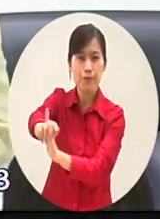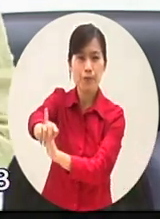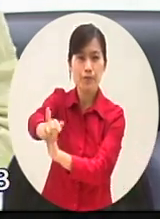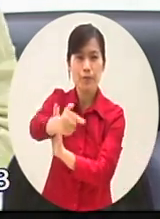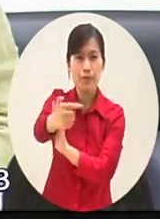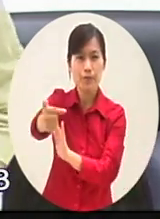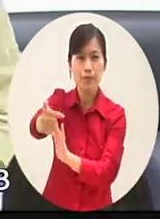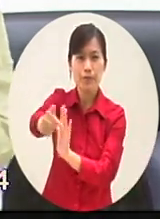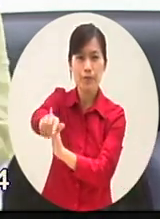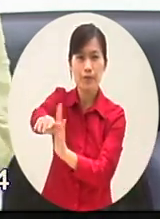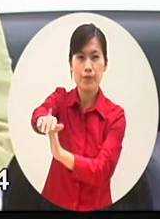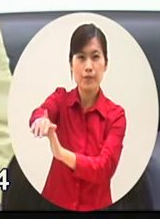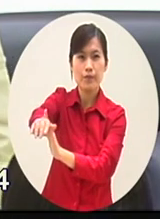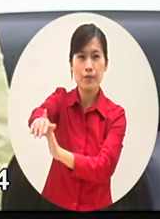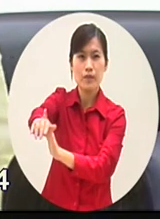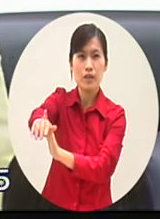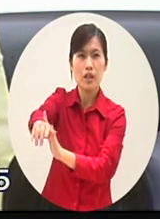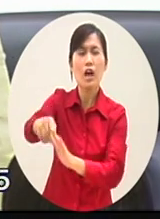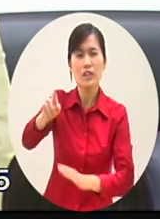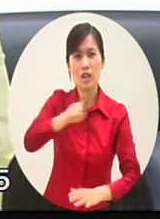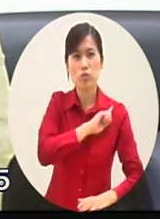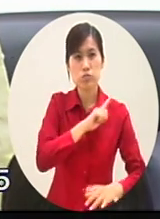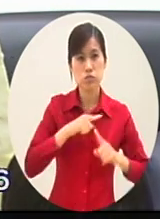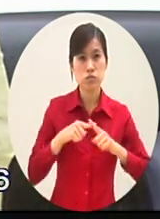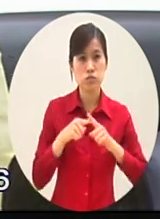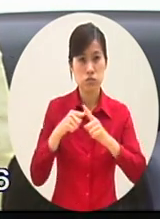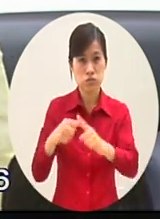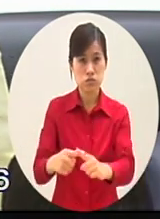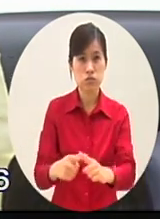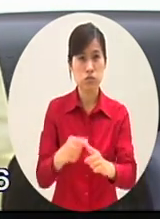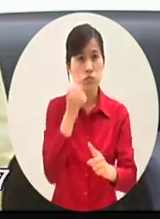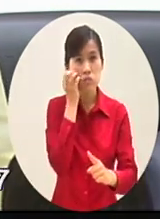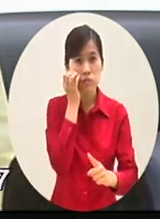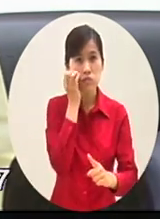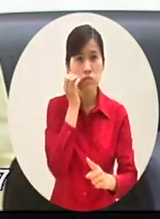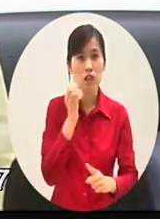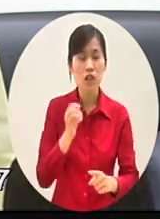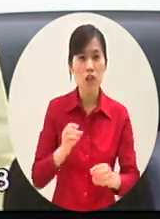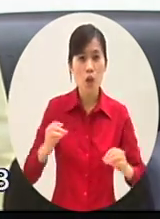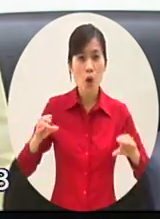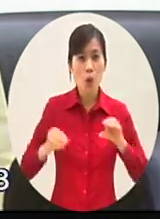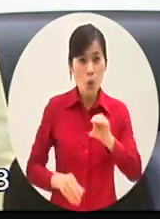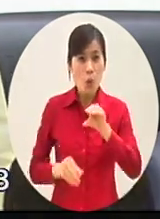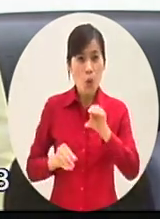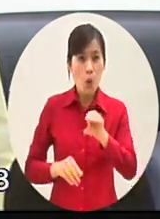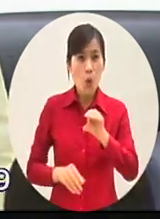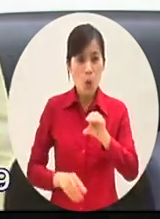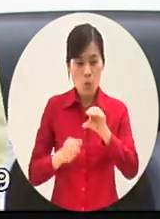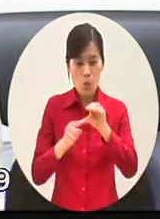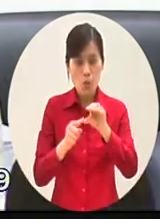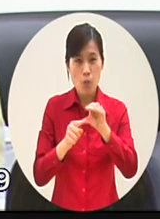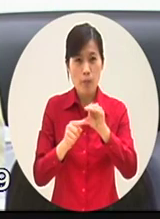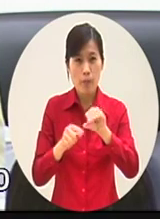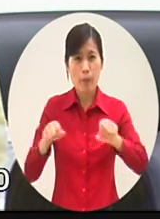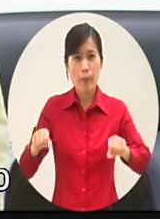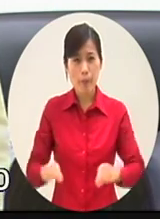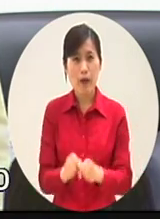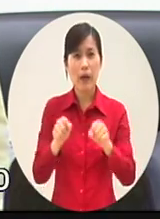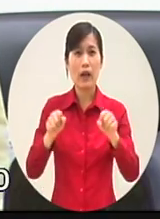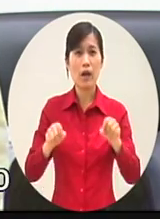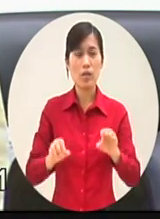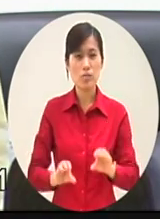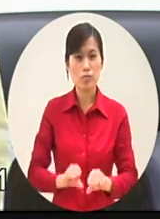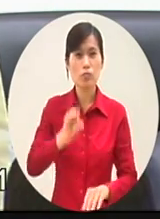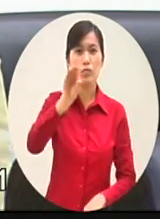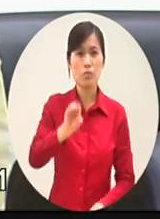是还，麻烦你自己去看一下，那个真的是底盘。已经用到了。 那个，我们再到现场去勘察